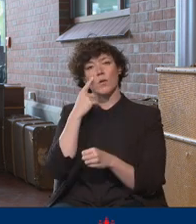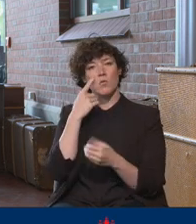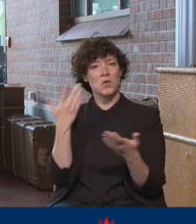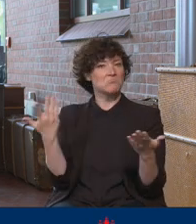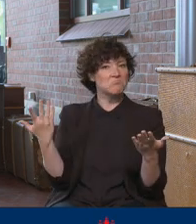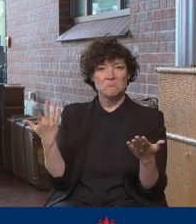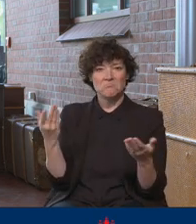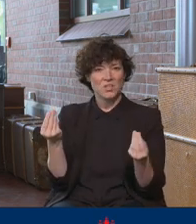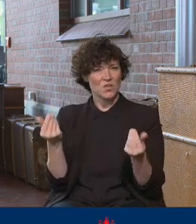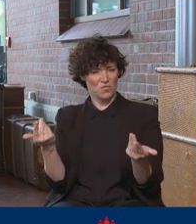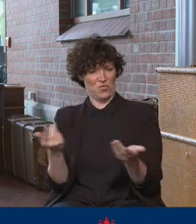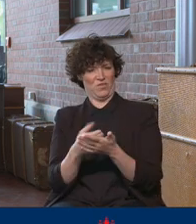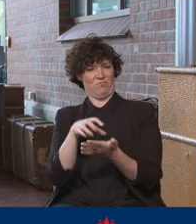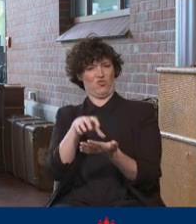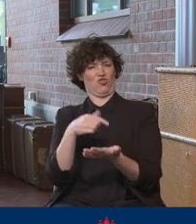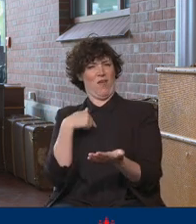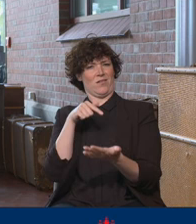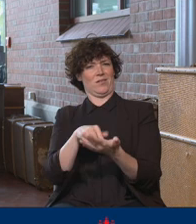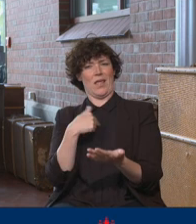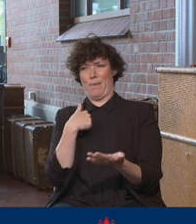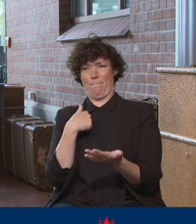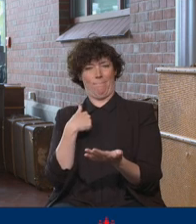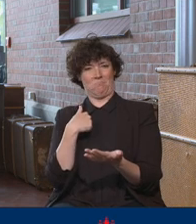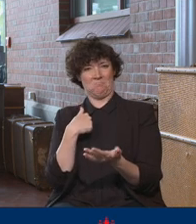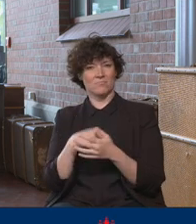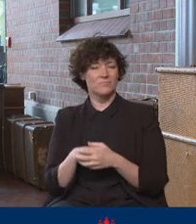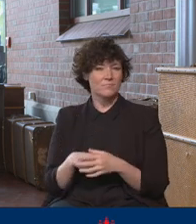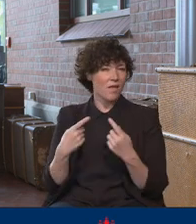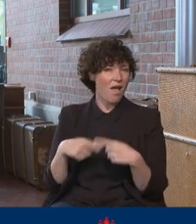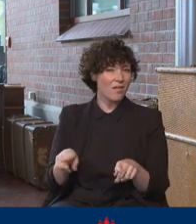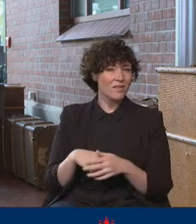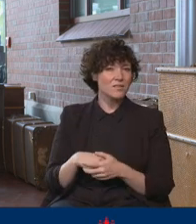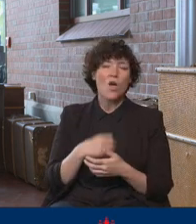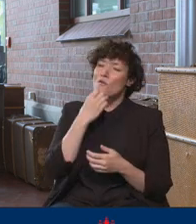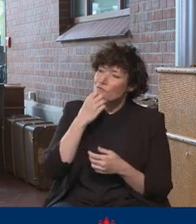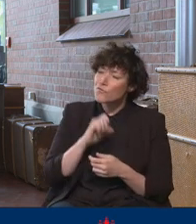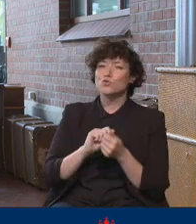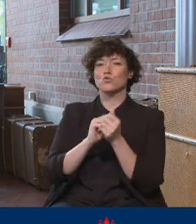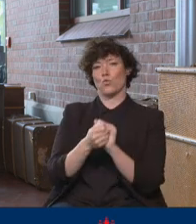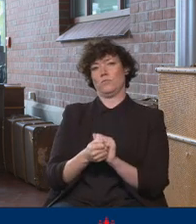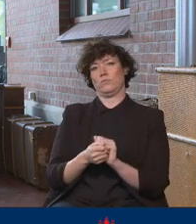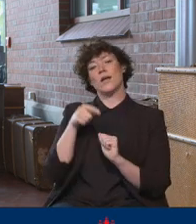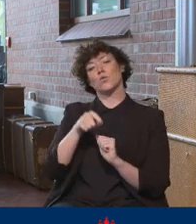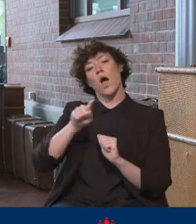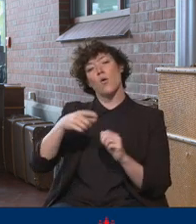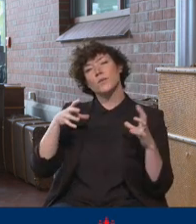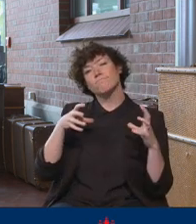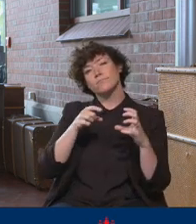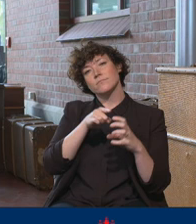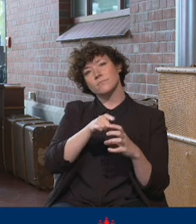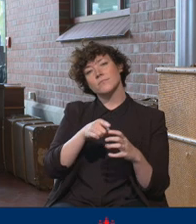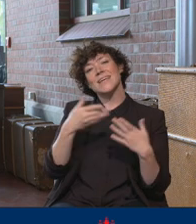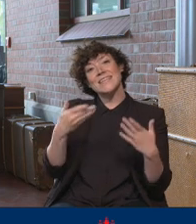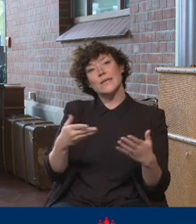man hat gar nicht das gefühl in einer stadt zu sein das wollen wir unbedingt ändern auch dieser straßenraum wird gefasst dennoch gibt es an einer stelle einen kleinen